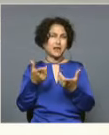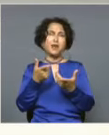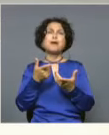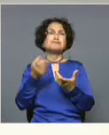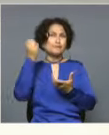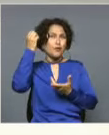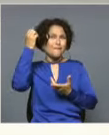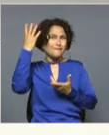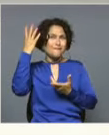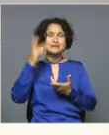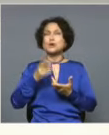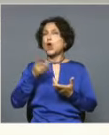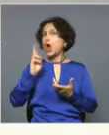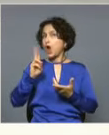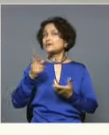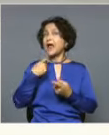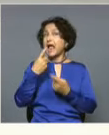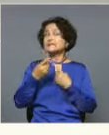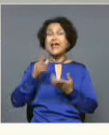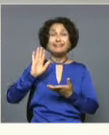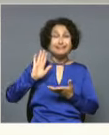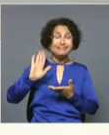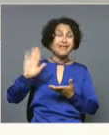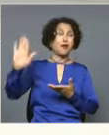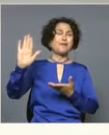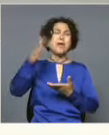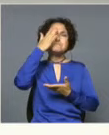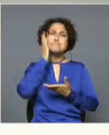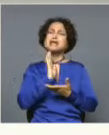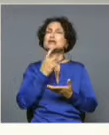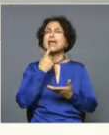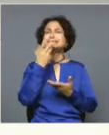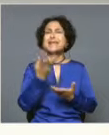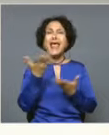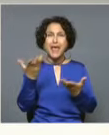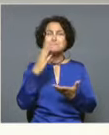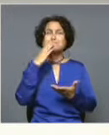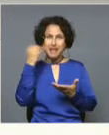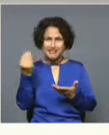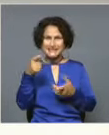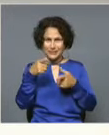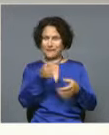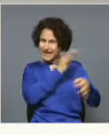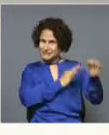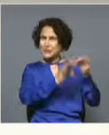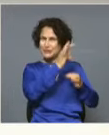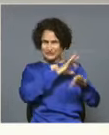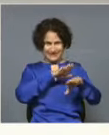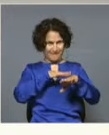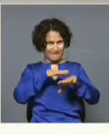малко. Неговия майчен език е българския. Това е исторически факт. С